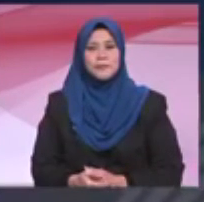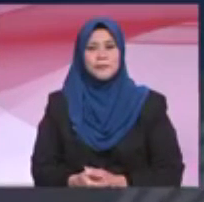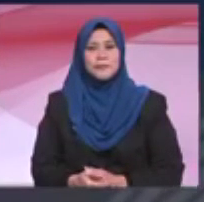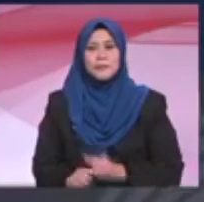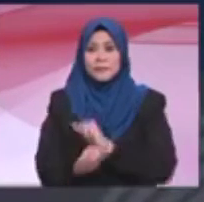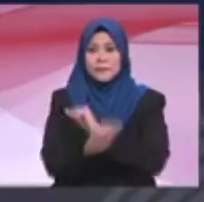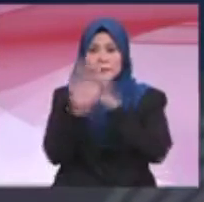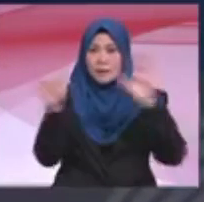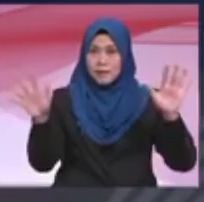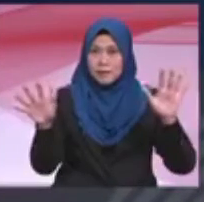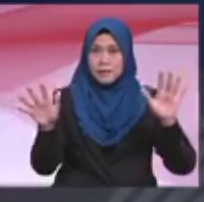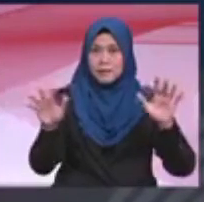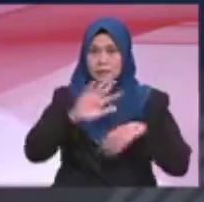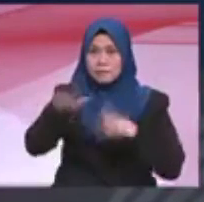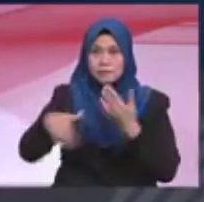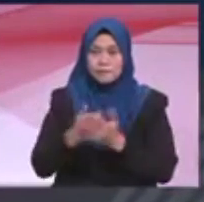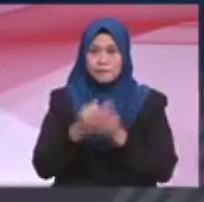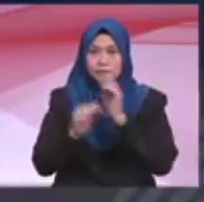Dah jelas semua?